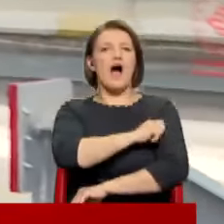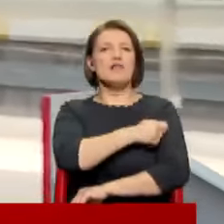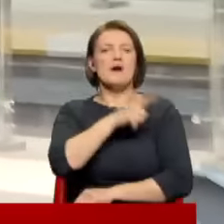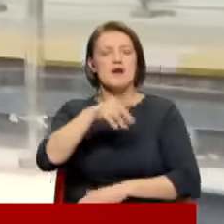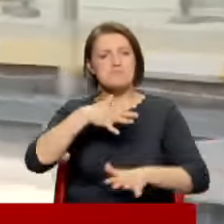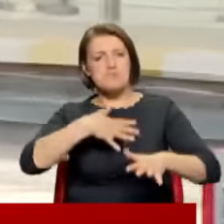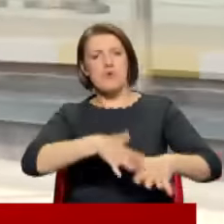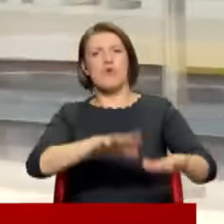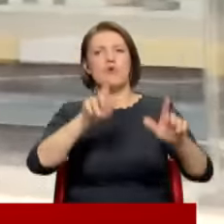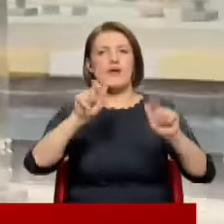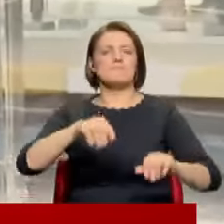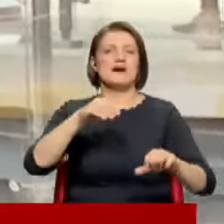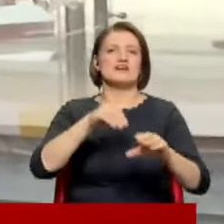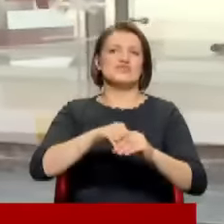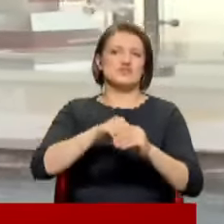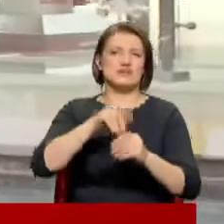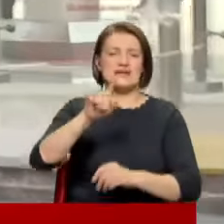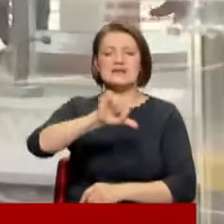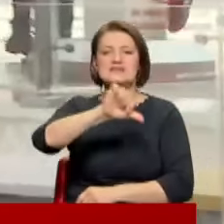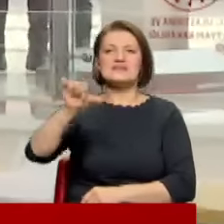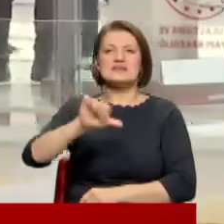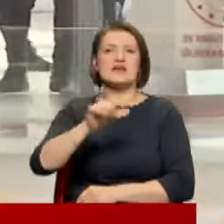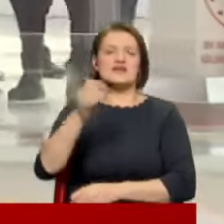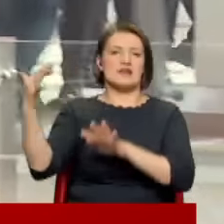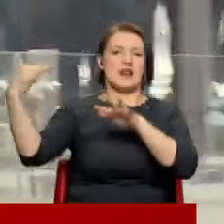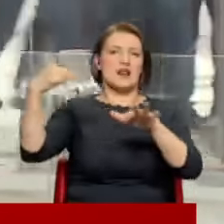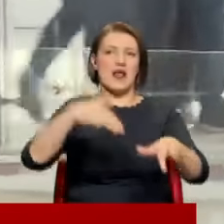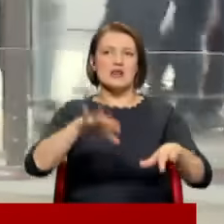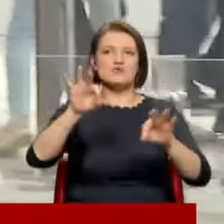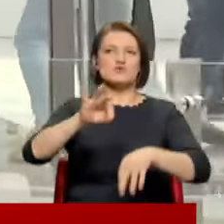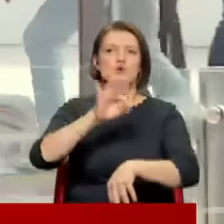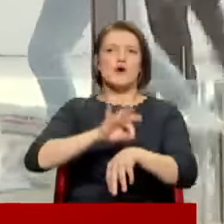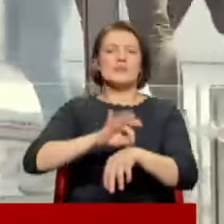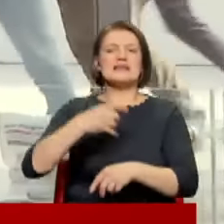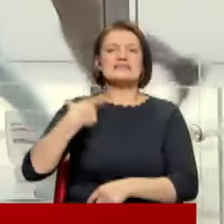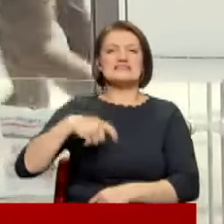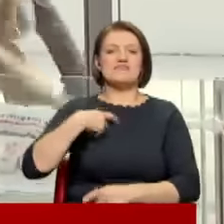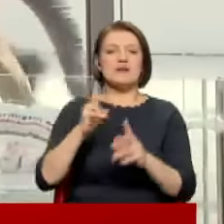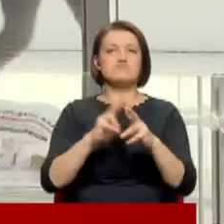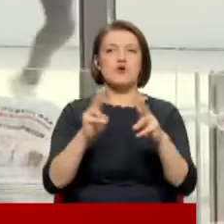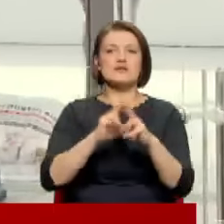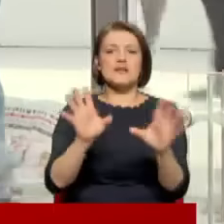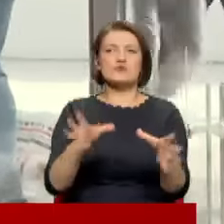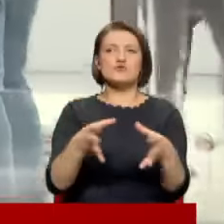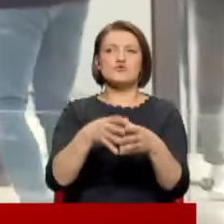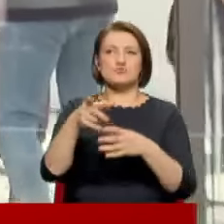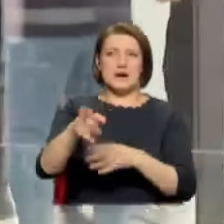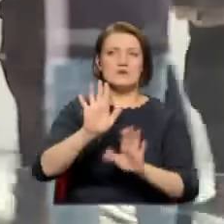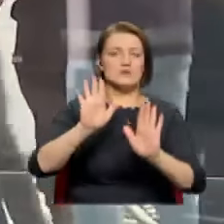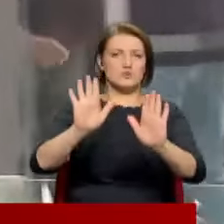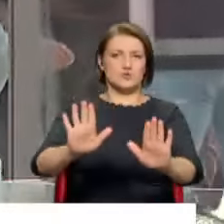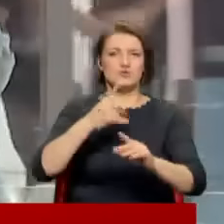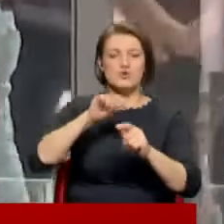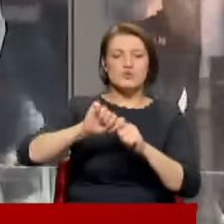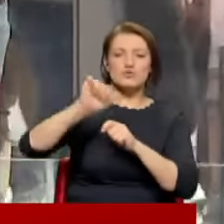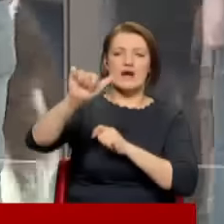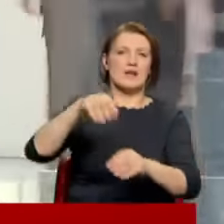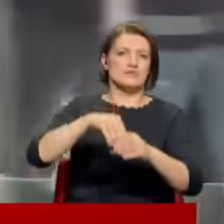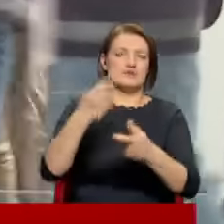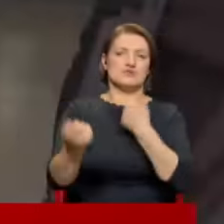Almanya'yı protesto etmek için Sirkeci Garı'na geldi. Şu anda sivil polisler gruba müdahale ediyor,